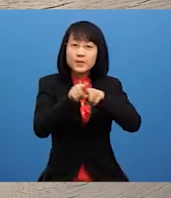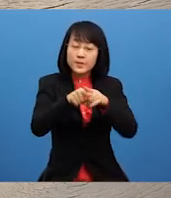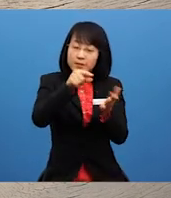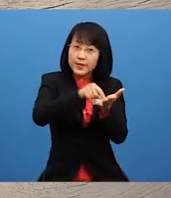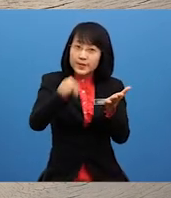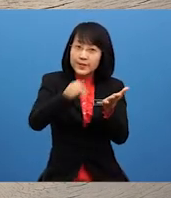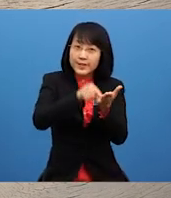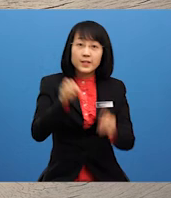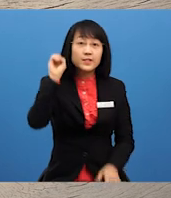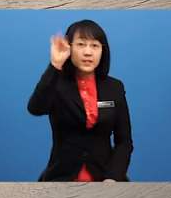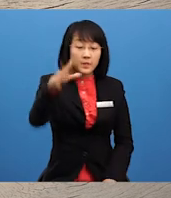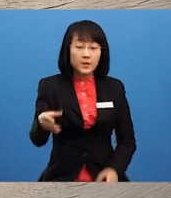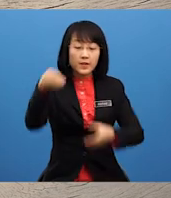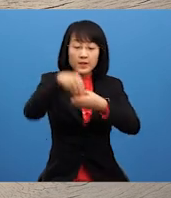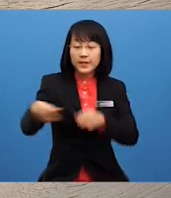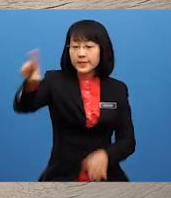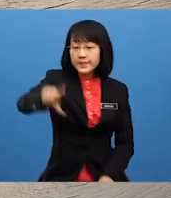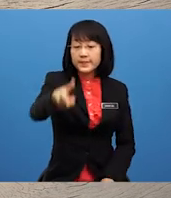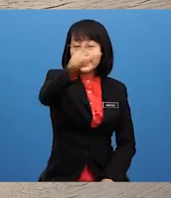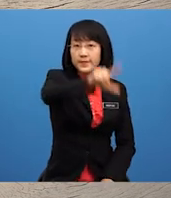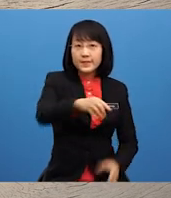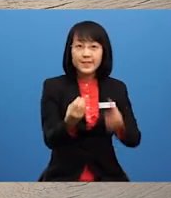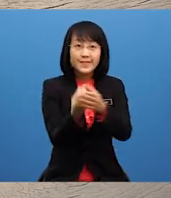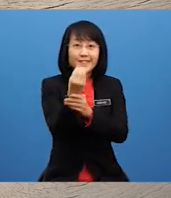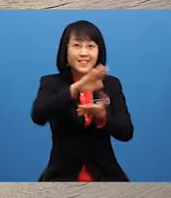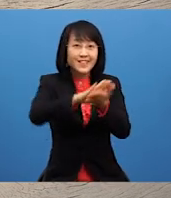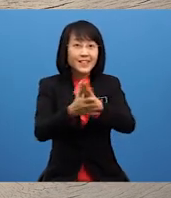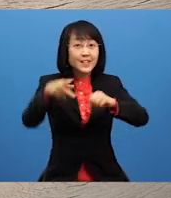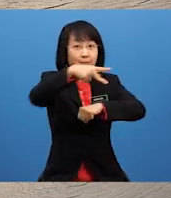jika dicampakkan ke laut, akan menjadi sebuah pulau.